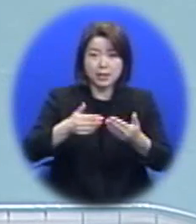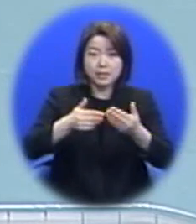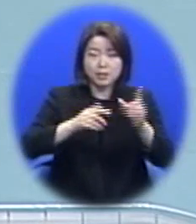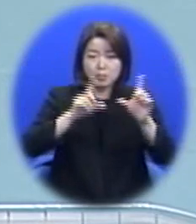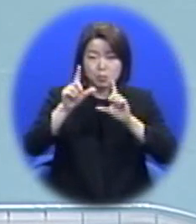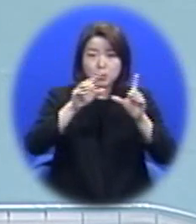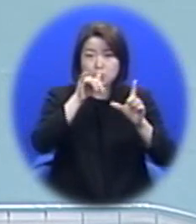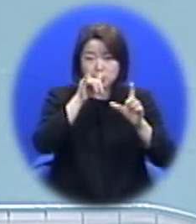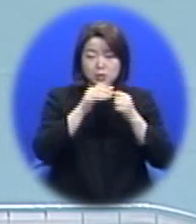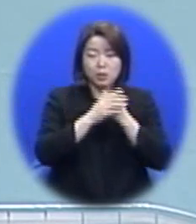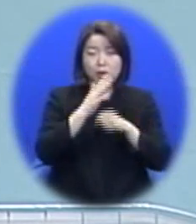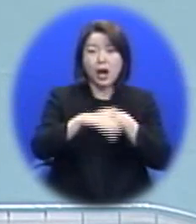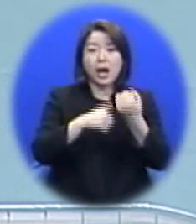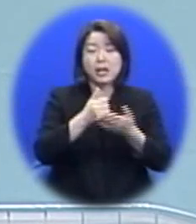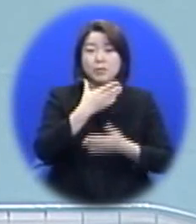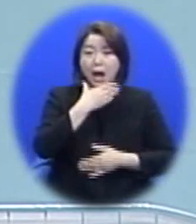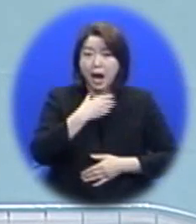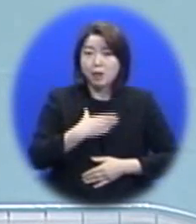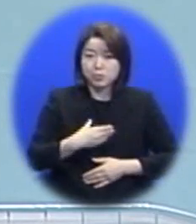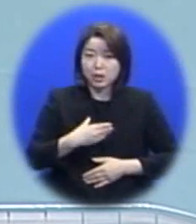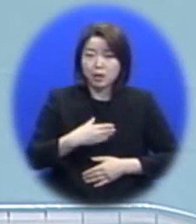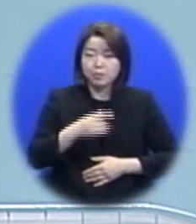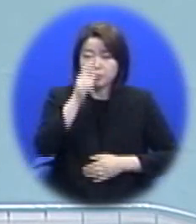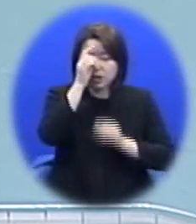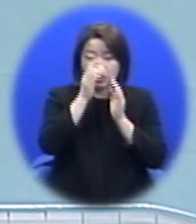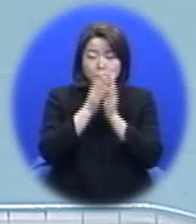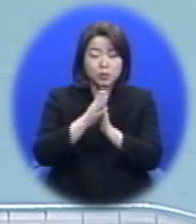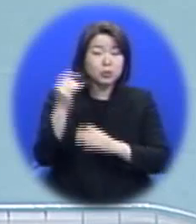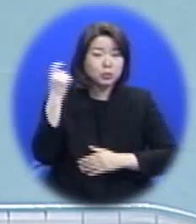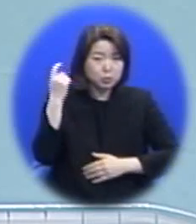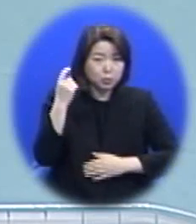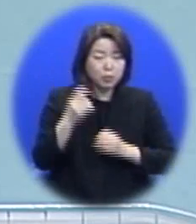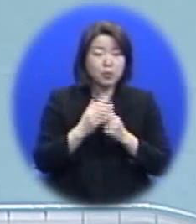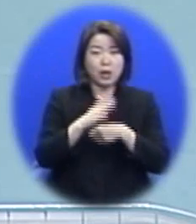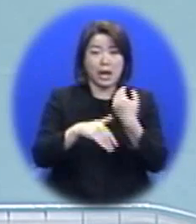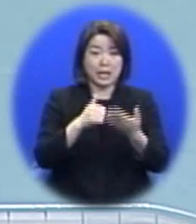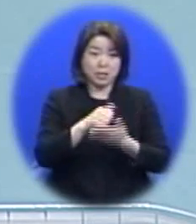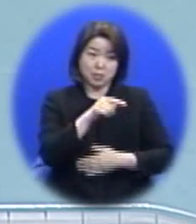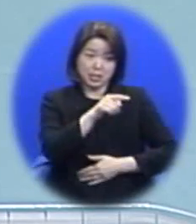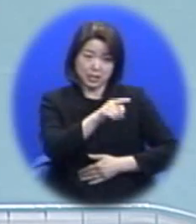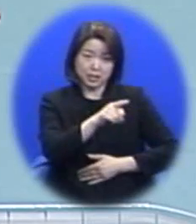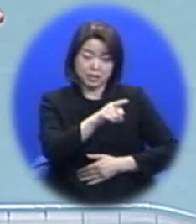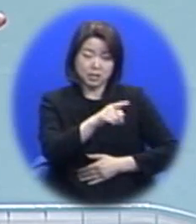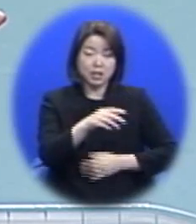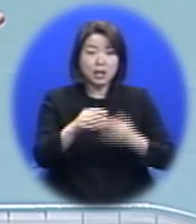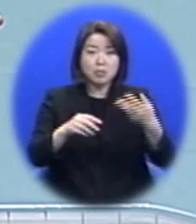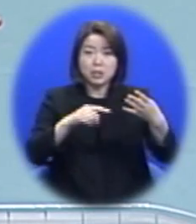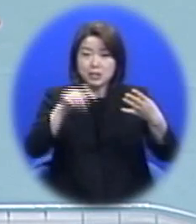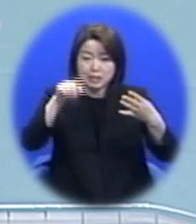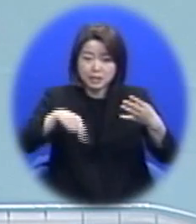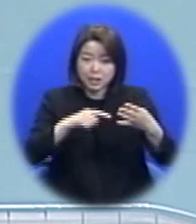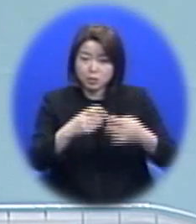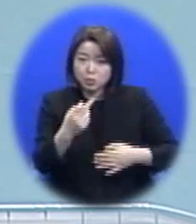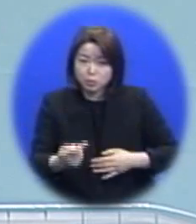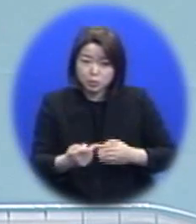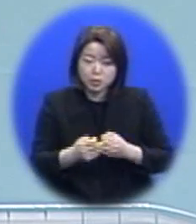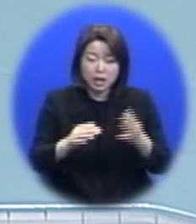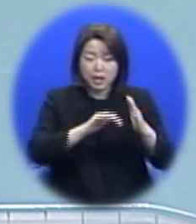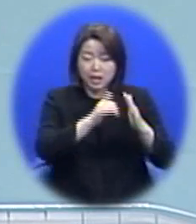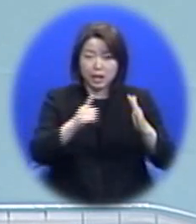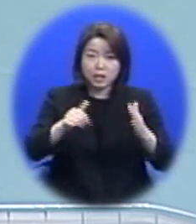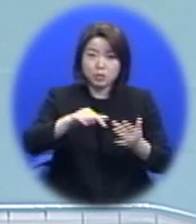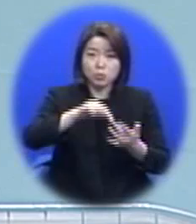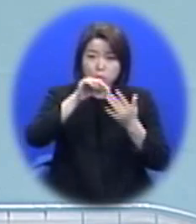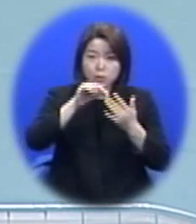기도를 들으시고 그리고 롯의 가족은 구원하기로 하나님이 정하셔서 천사를 보내십니다. 소돔과